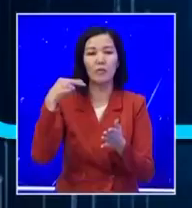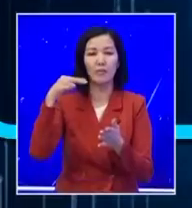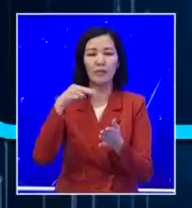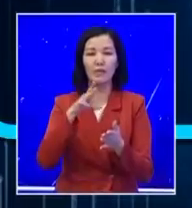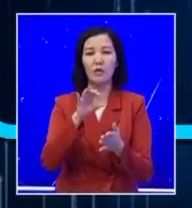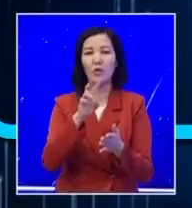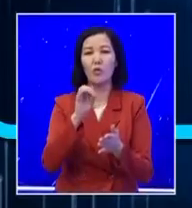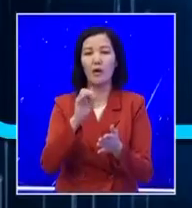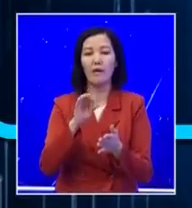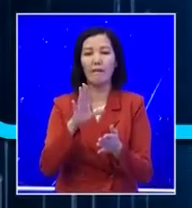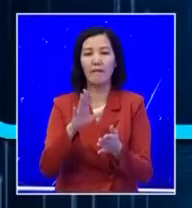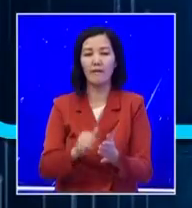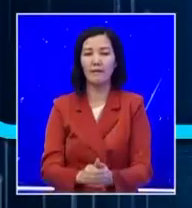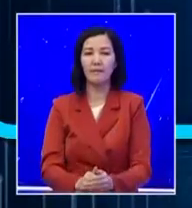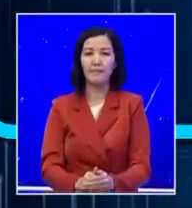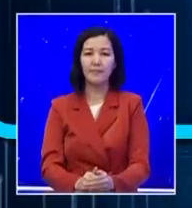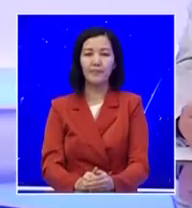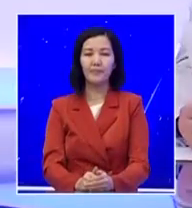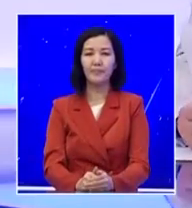президенті Қасым-Жомарт Тоқаев.